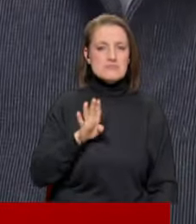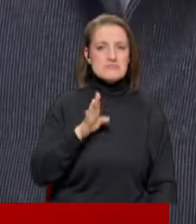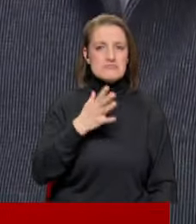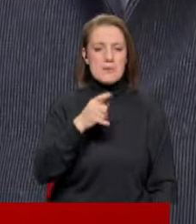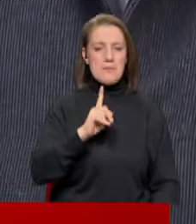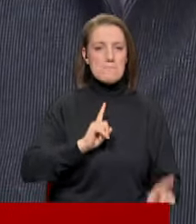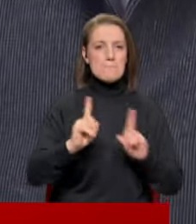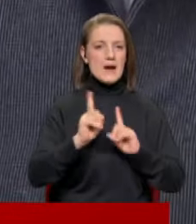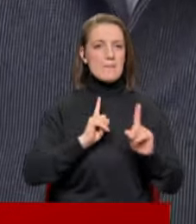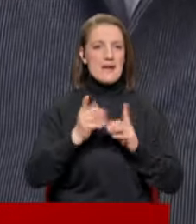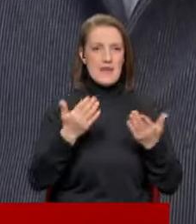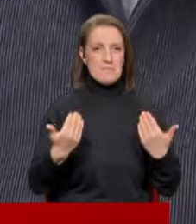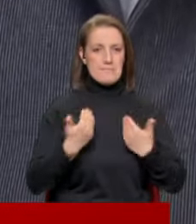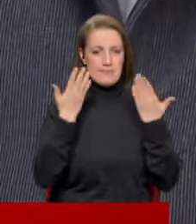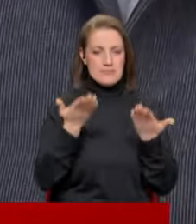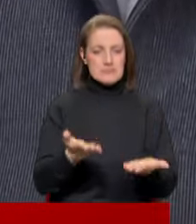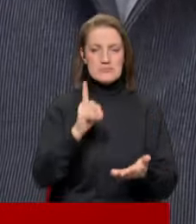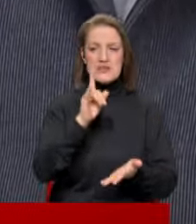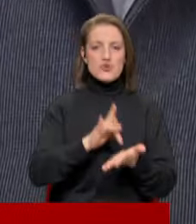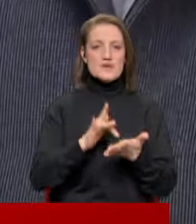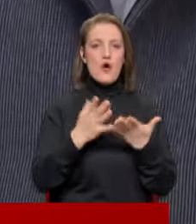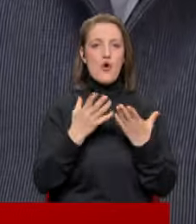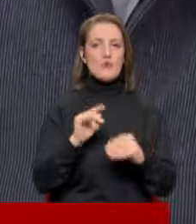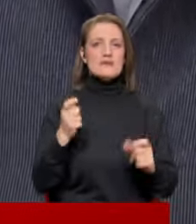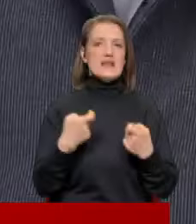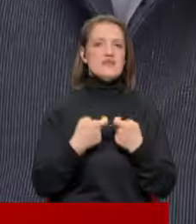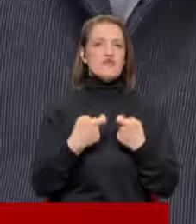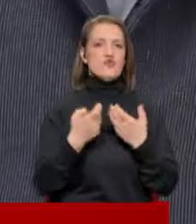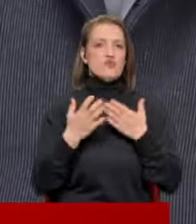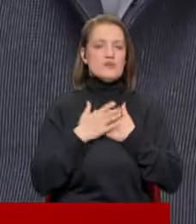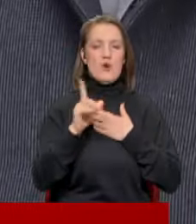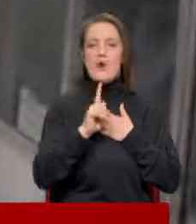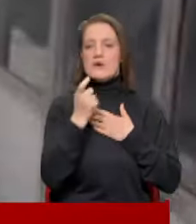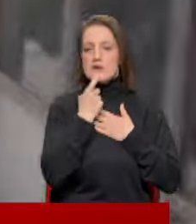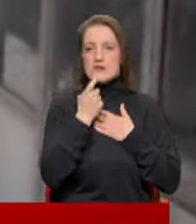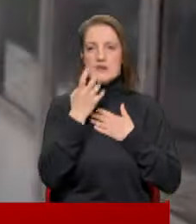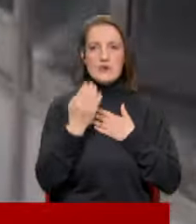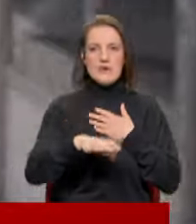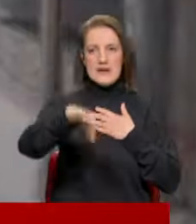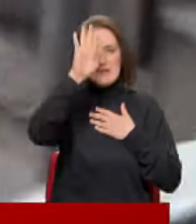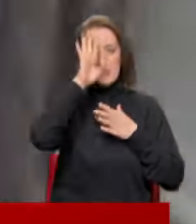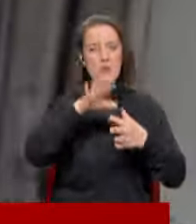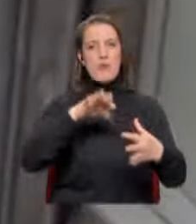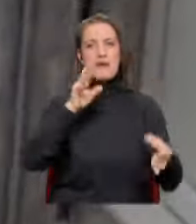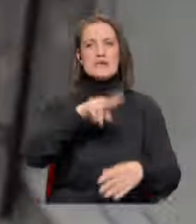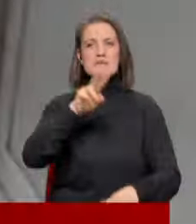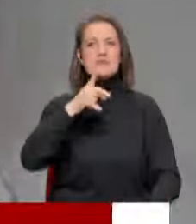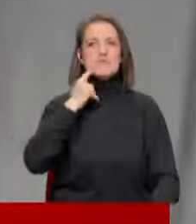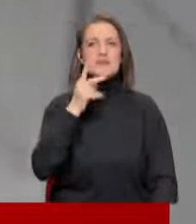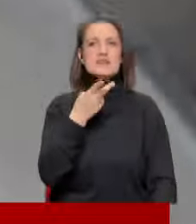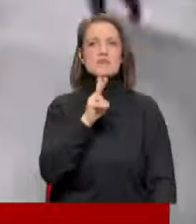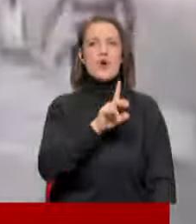hukuk karşısında hiçbir cezasının olmamasıyla savaşıyoruz biz 10 yıl oldu İstanbul Ok Meydanı 22 Mayıs